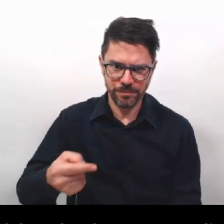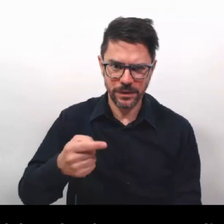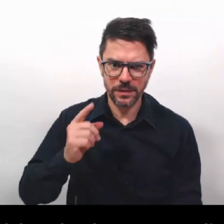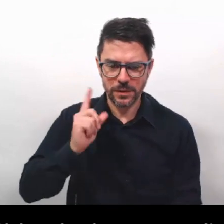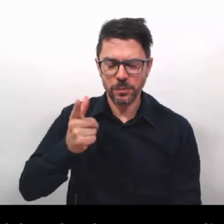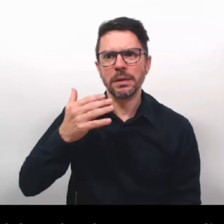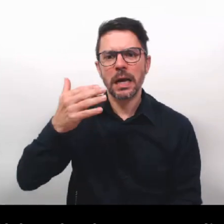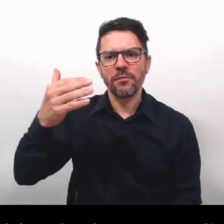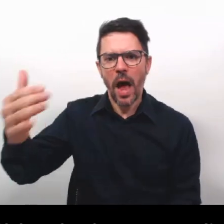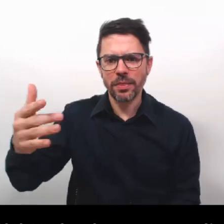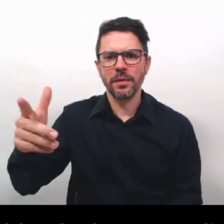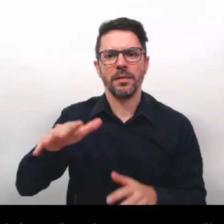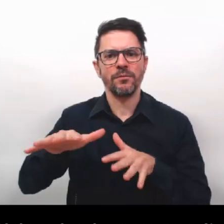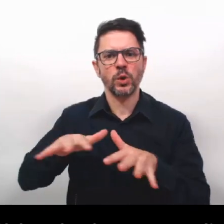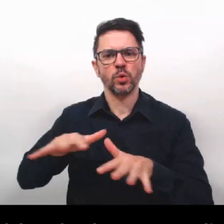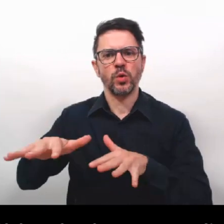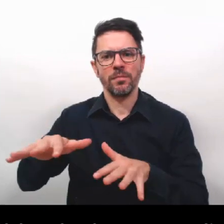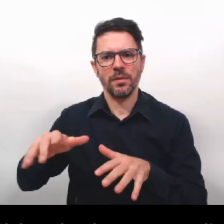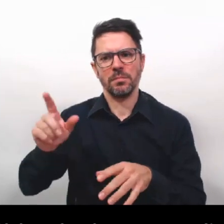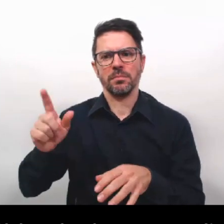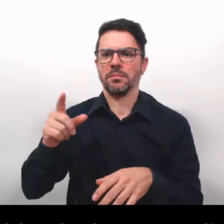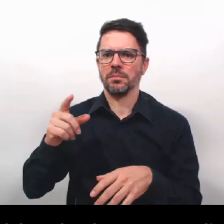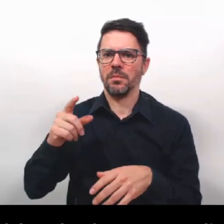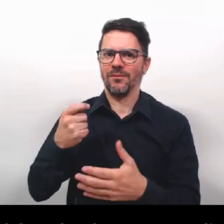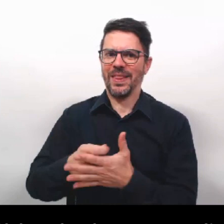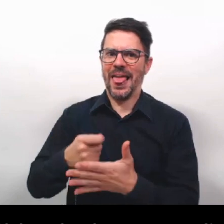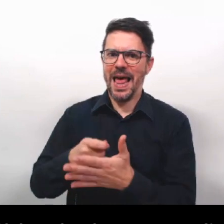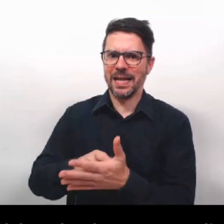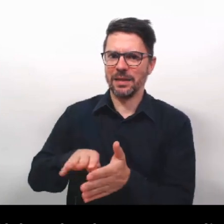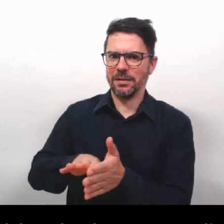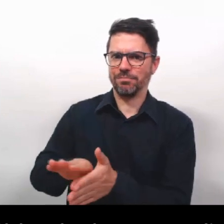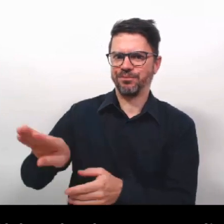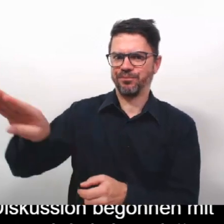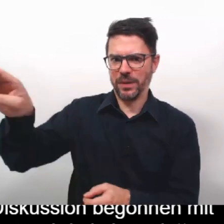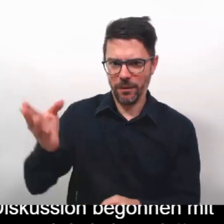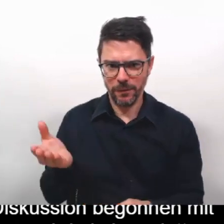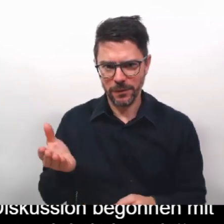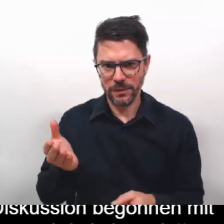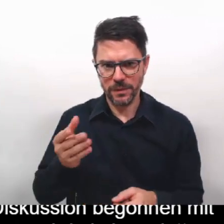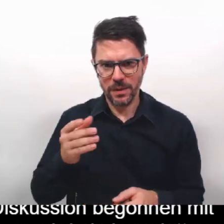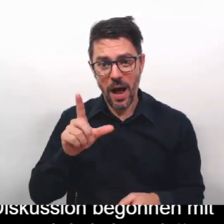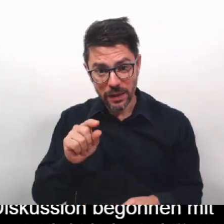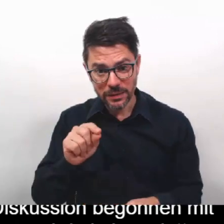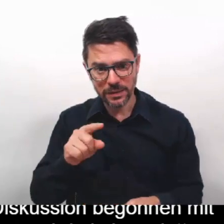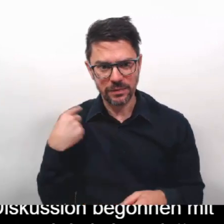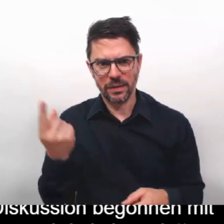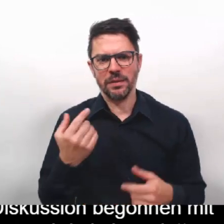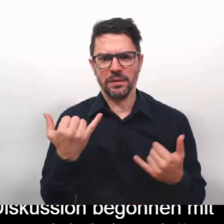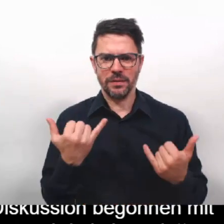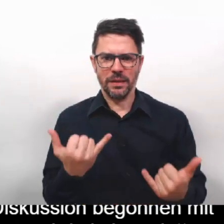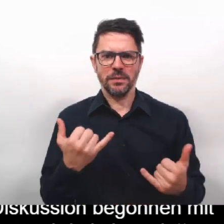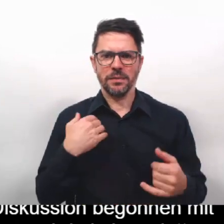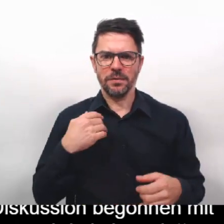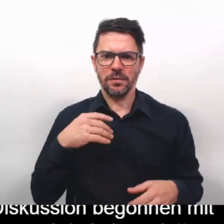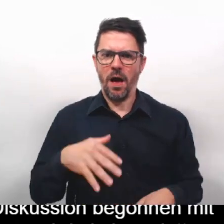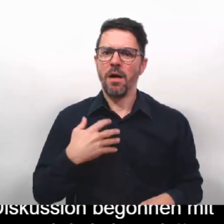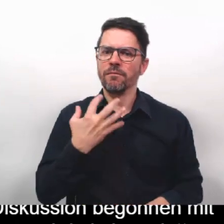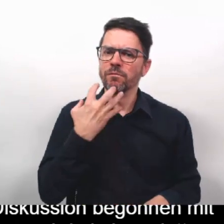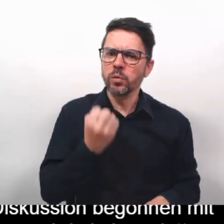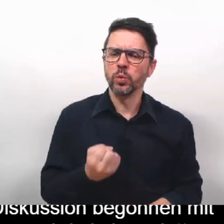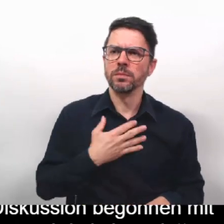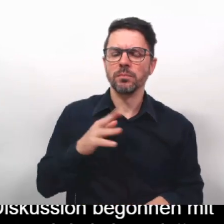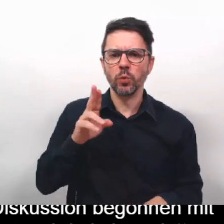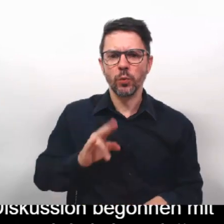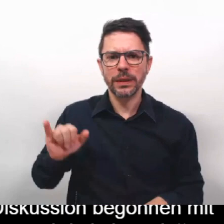gehört, Dreiklang, Forschung, Lehre und Transfer. Das sind die Eckpunkte. Da geht es um technologischen und technischen